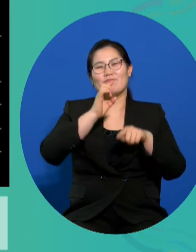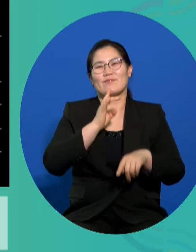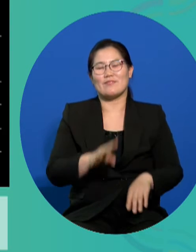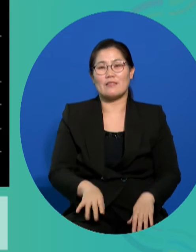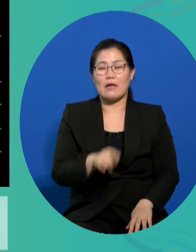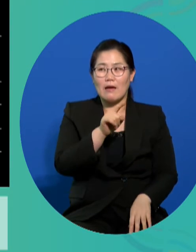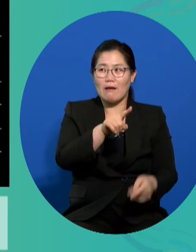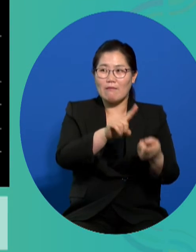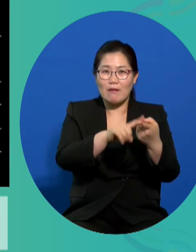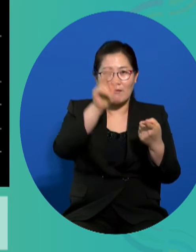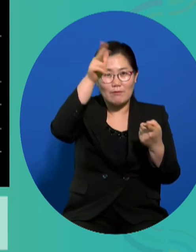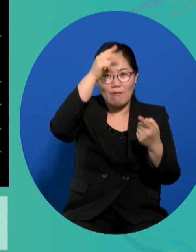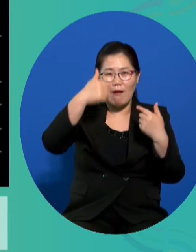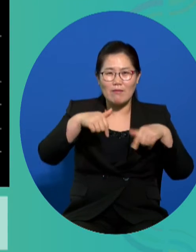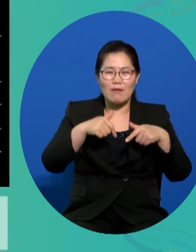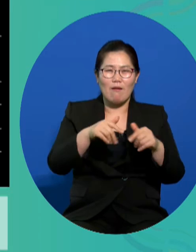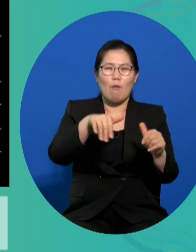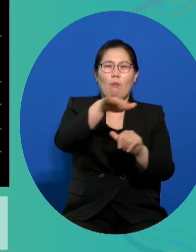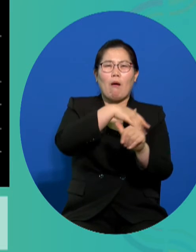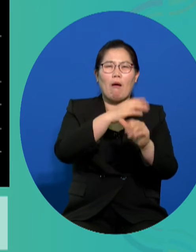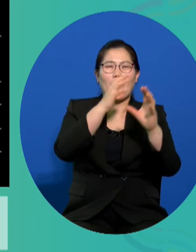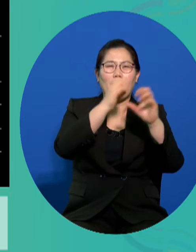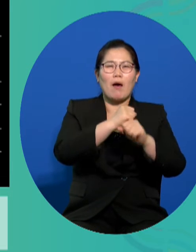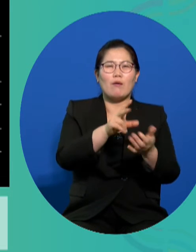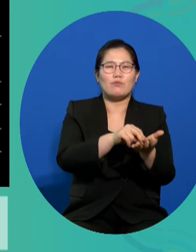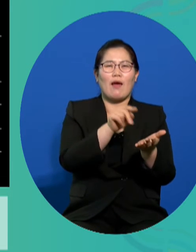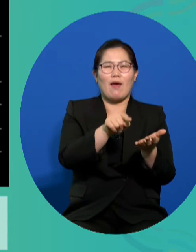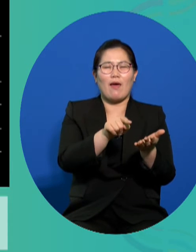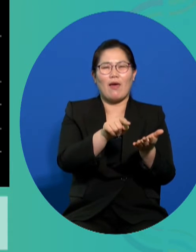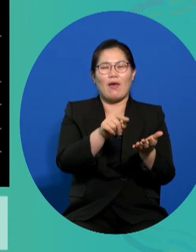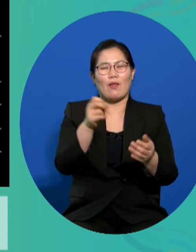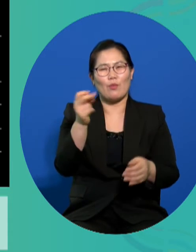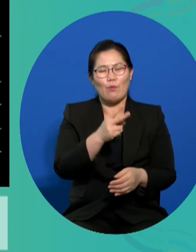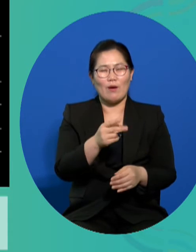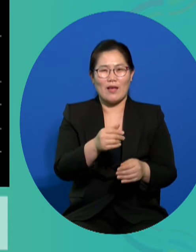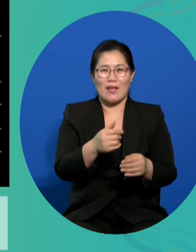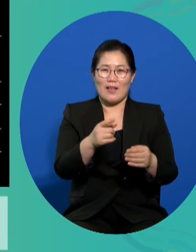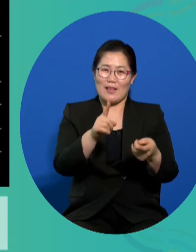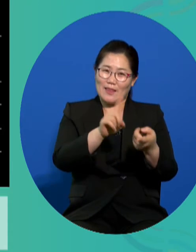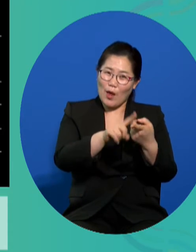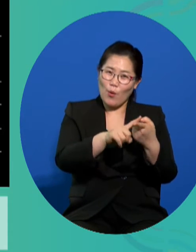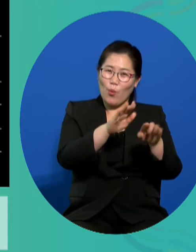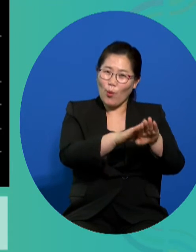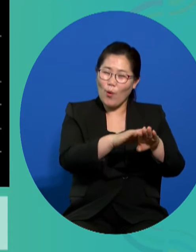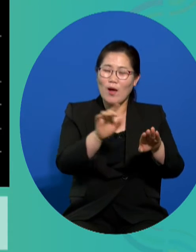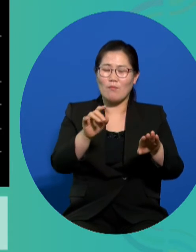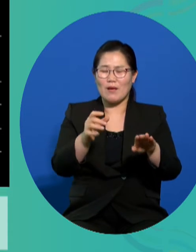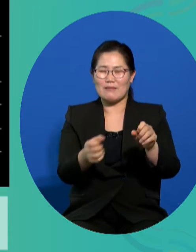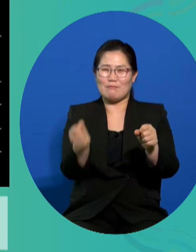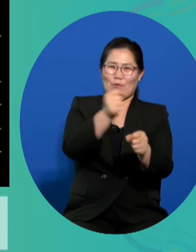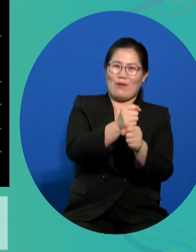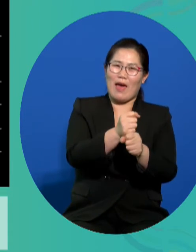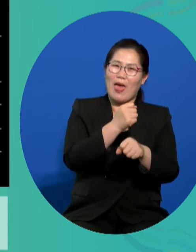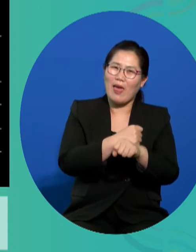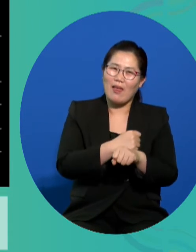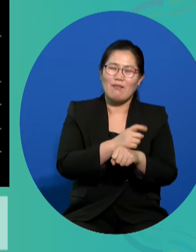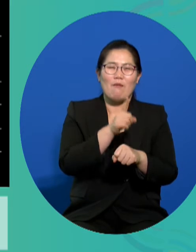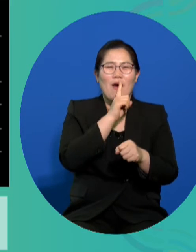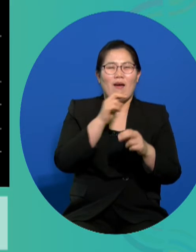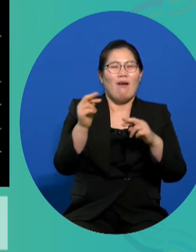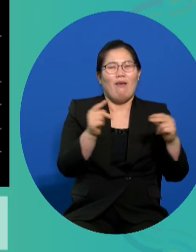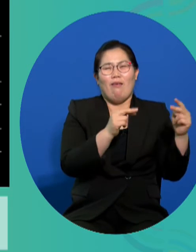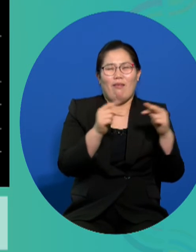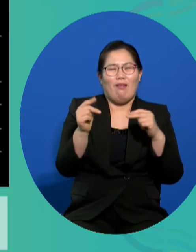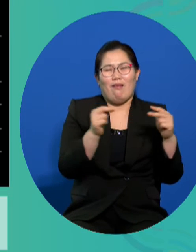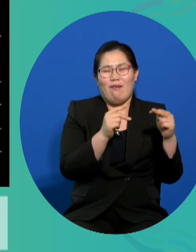좀 이야기하고 이거를 어떻게 유지 보존할지 아니면 복구할지, 돈이 얼마나 들어가는지, 뭐 곤드라를 설치를